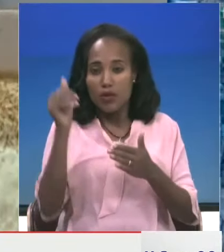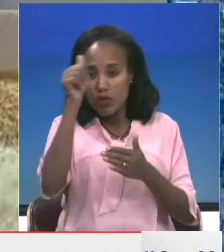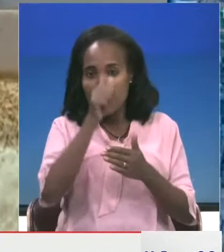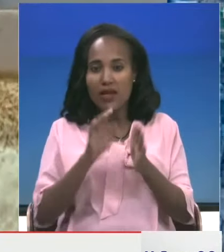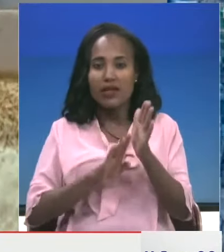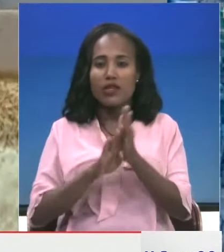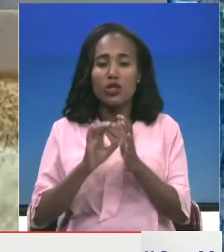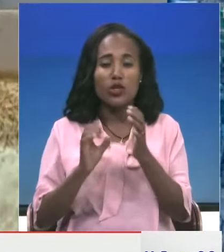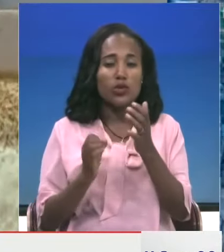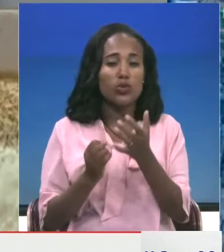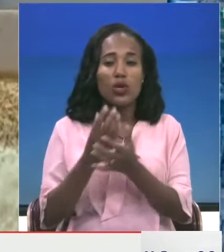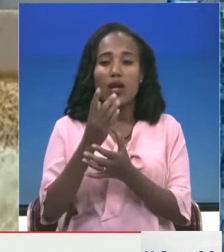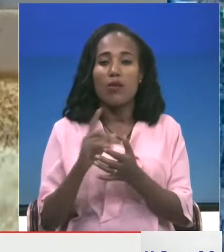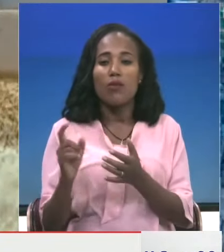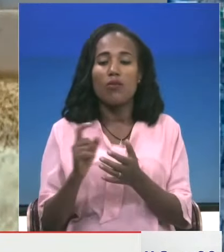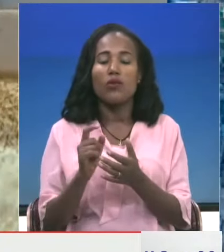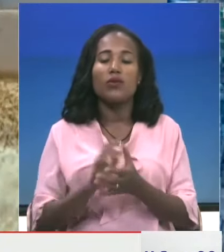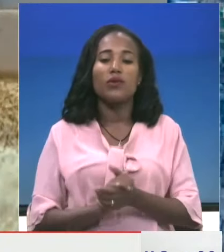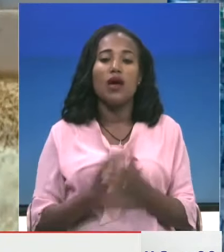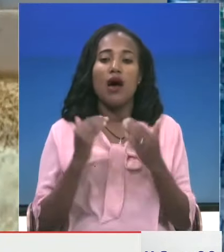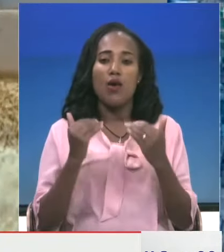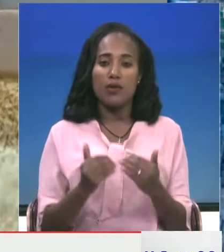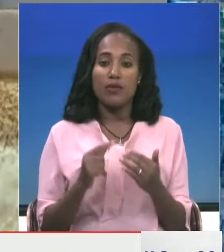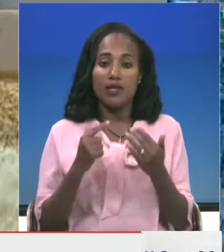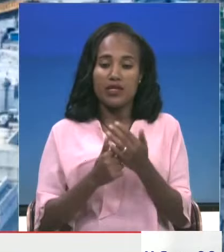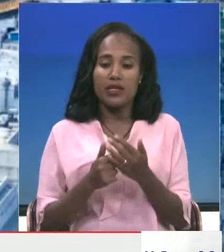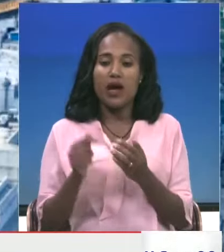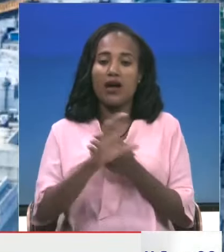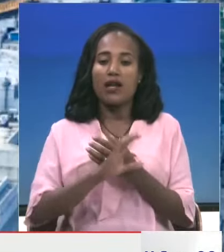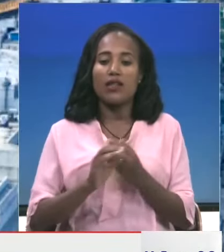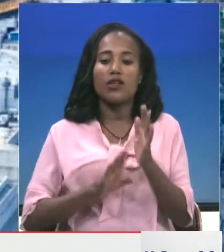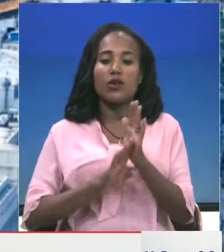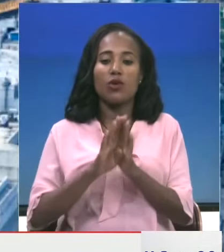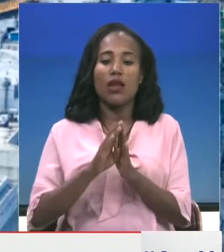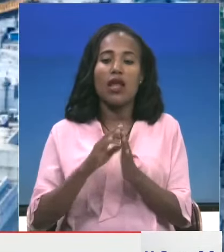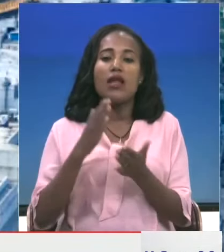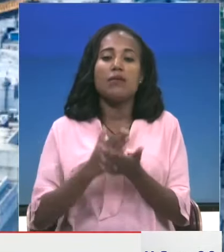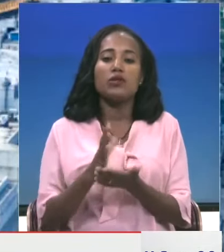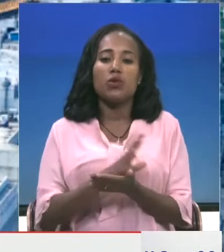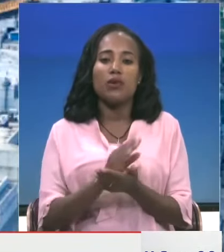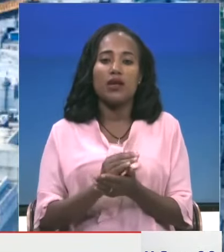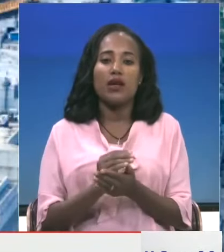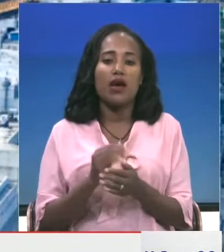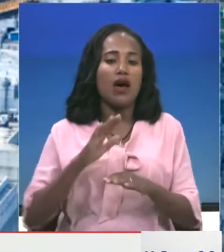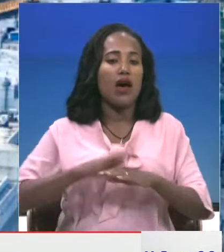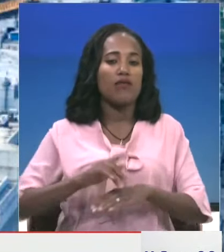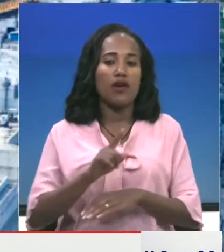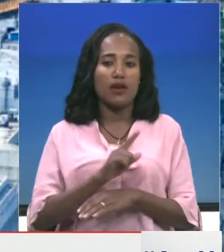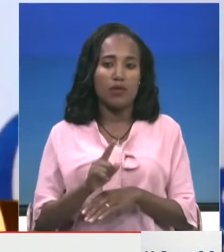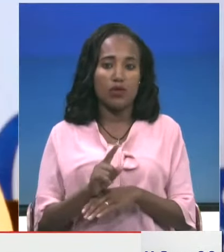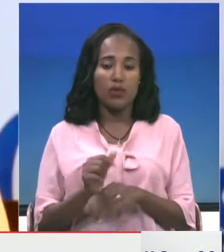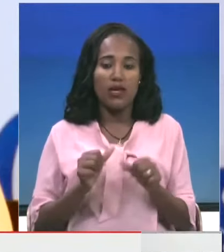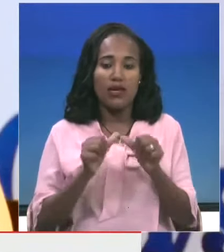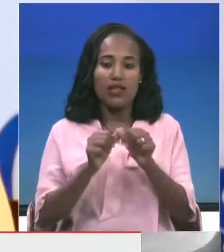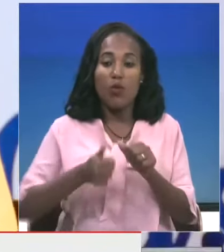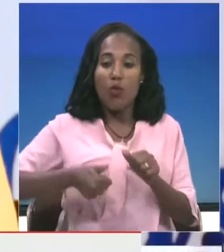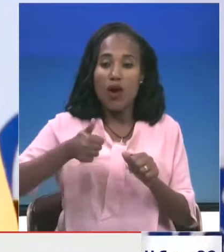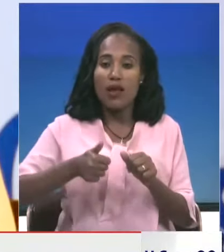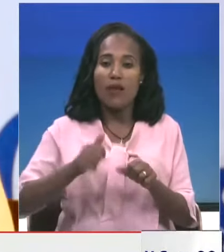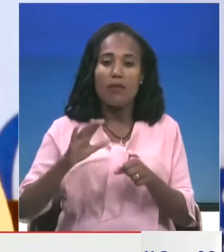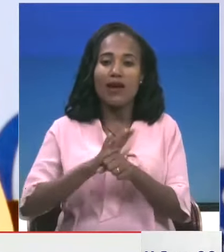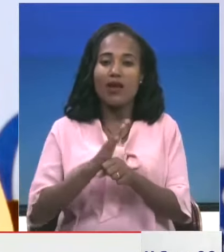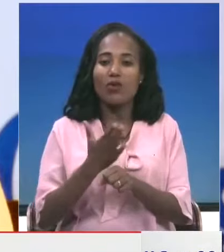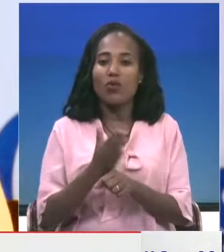የእድገት ጮራ መፈንጠቂያ ፕሮጀክት ነው። አሁንም እነዚህ ሀገራት እድገቷን ለማስተጓጎል አርፈው አይቀመጡም። የቀጣይ ዋና